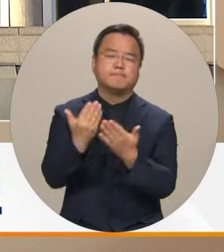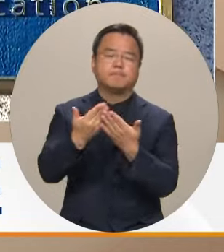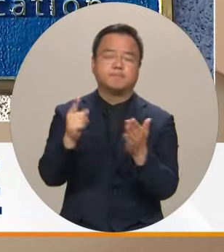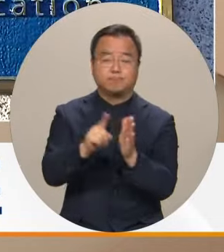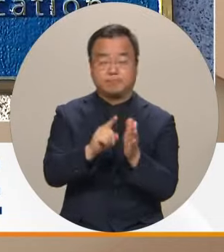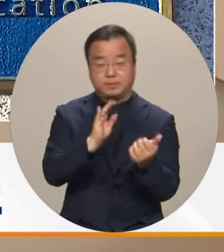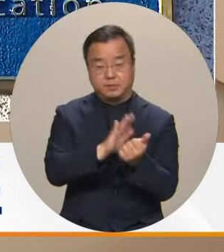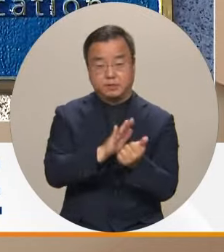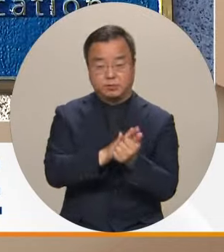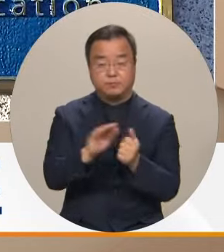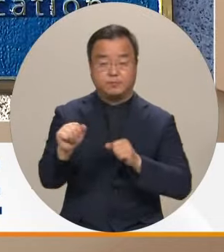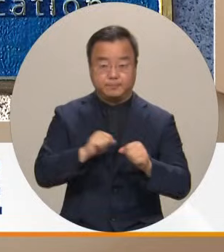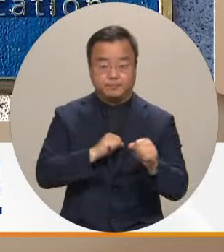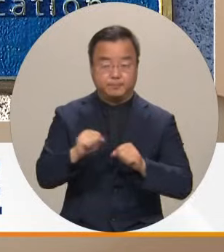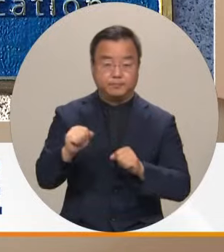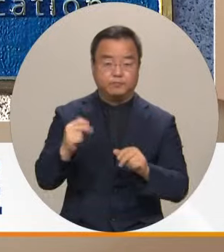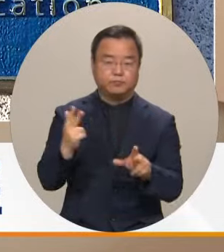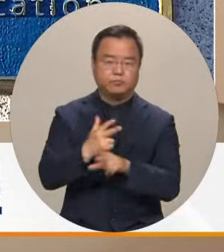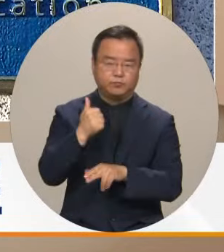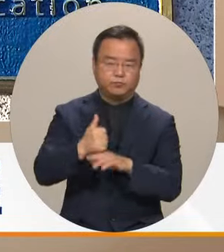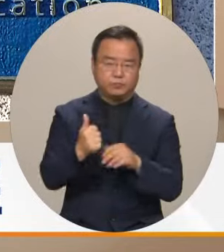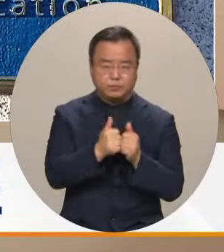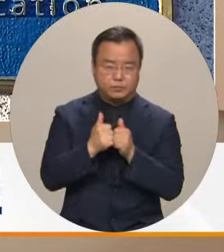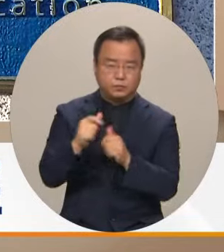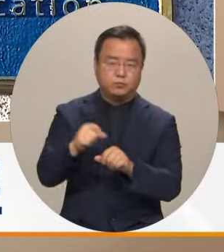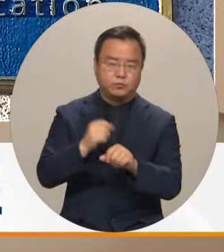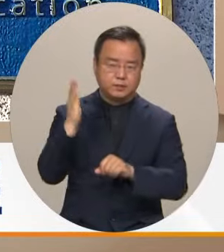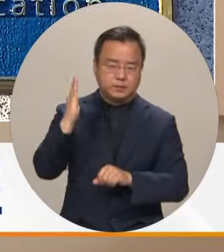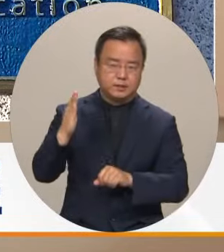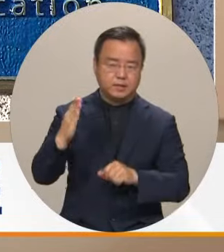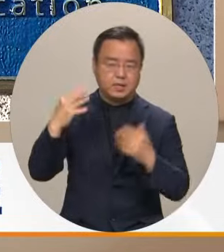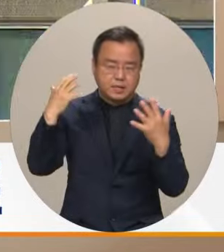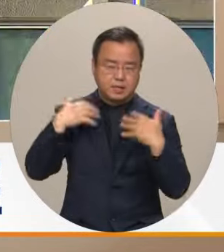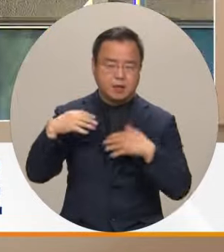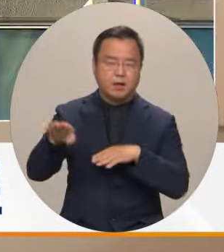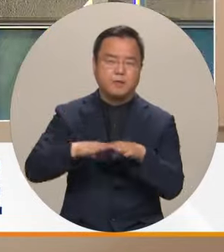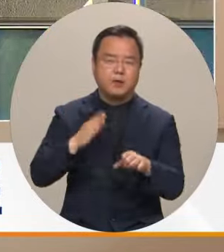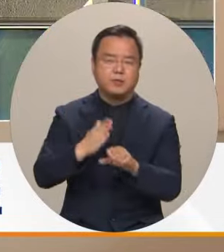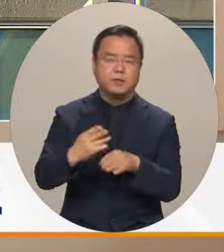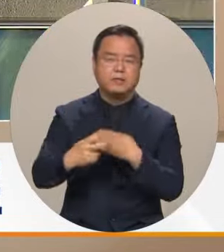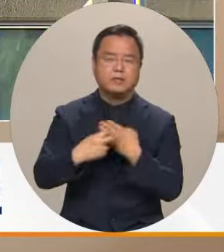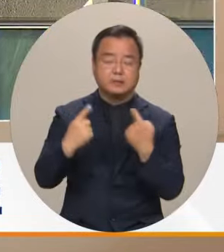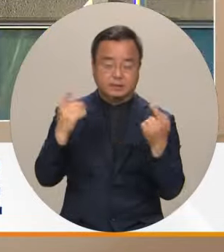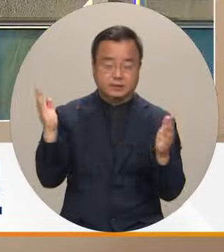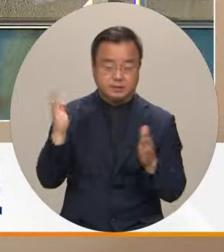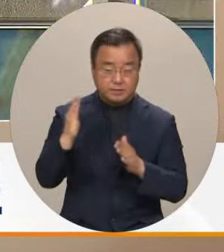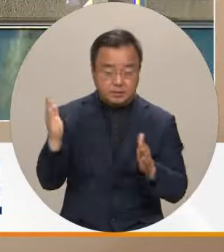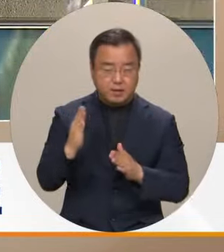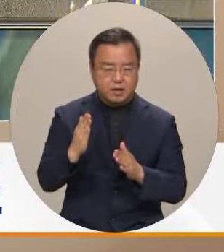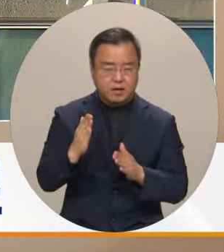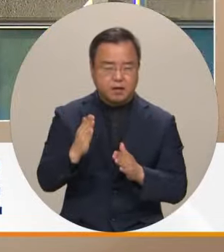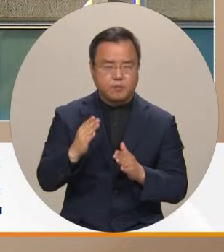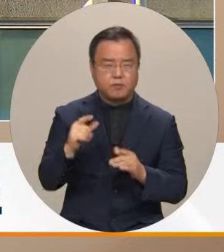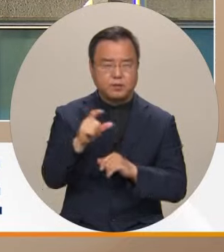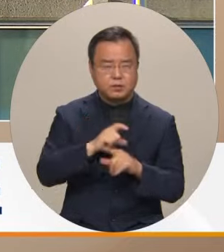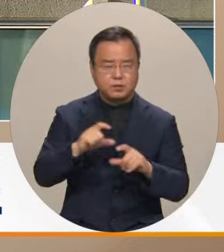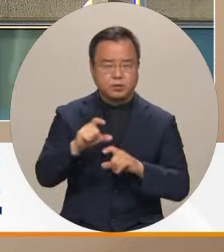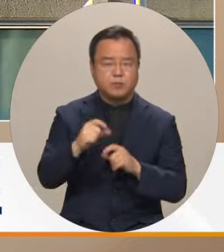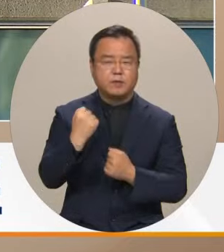시작합니다 주말 동행 특강과 여름방학 의대생 캠프가 대표적인데요 말하자면 지역에서